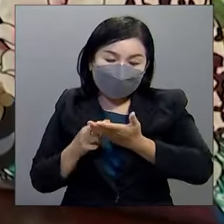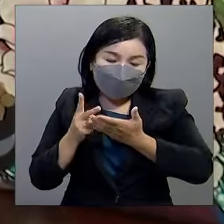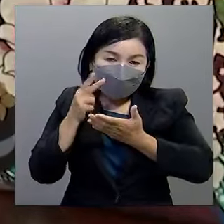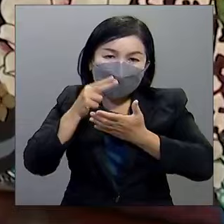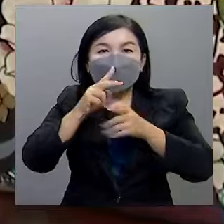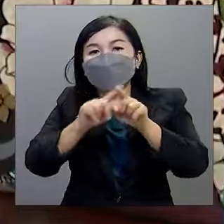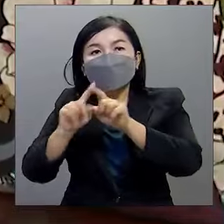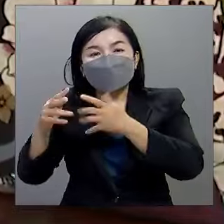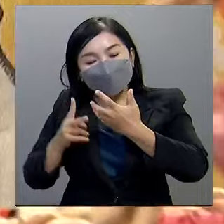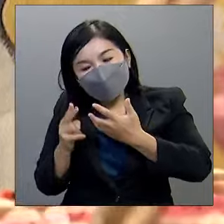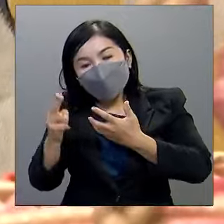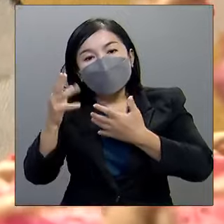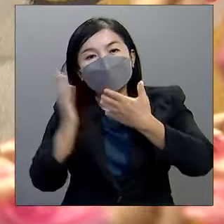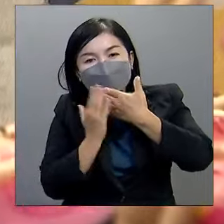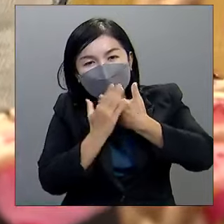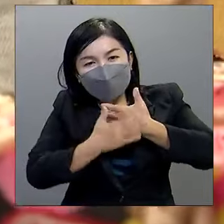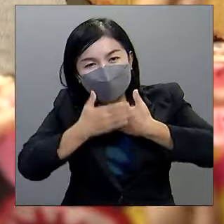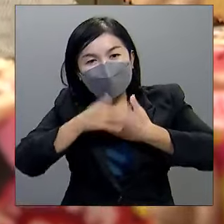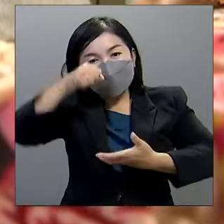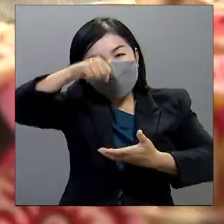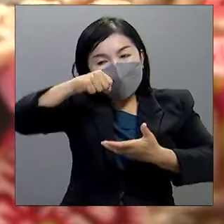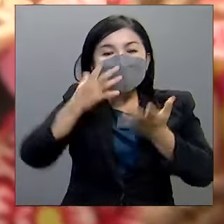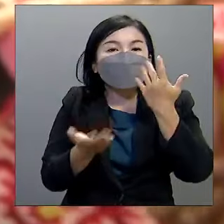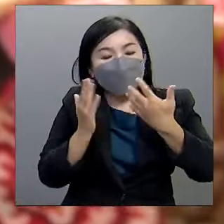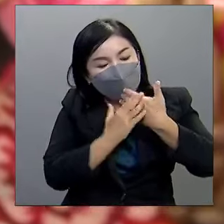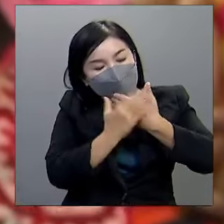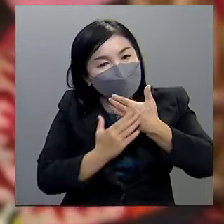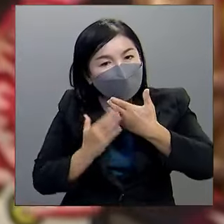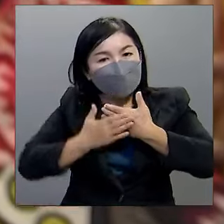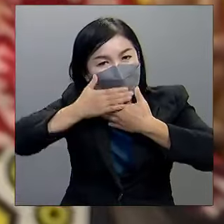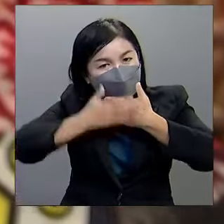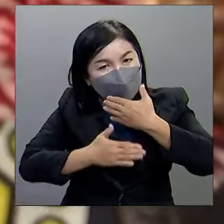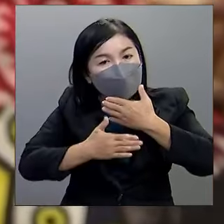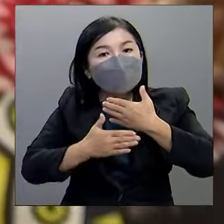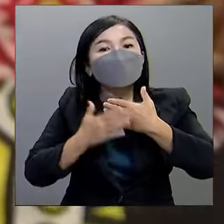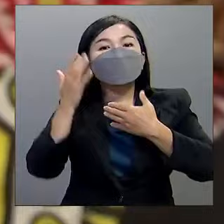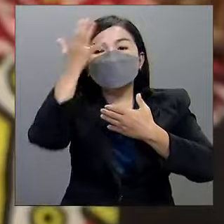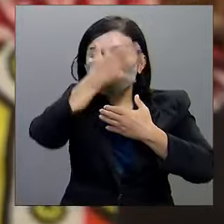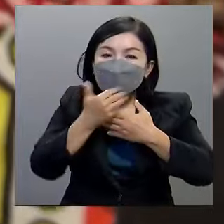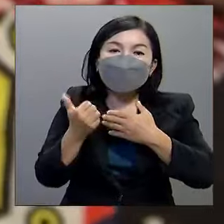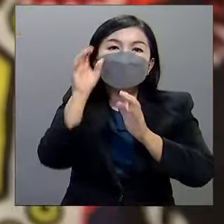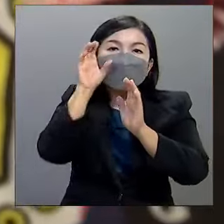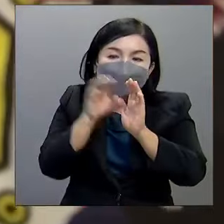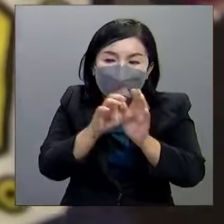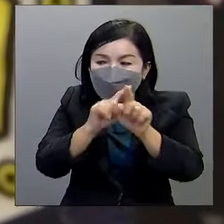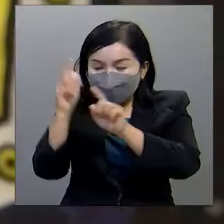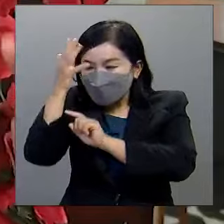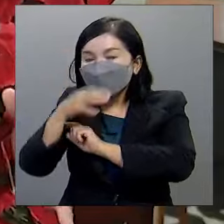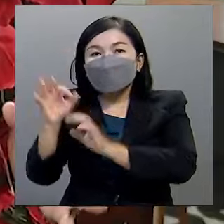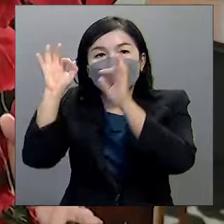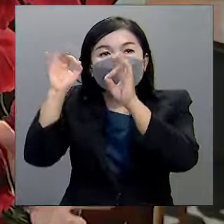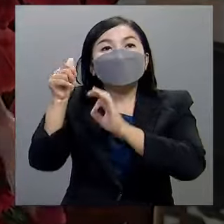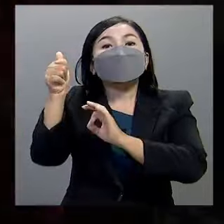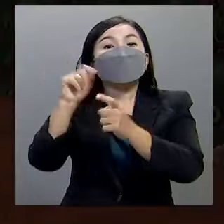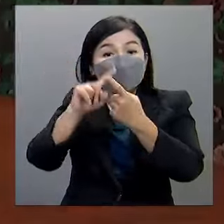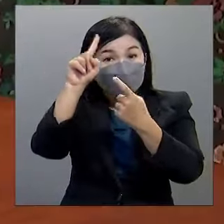นลายเสร็จอะค่ะก็ไปติดในกระเป๋าหรือวัสดุที่เราเตรียมไว้จนแบบสร้างลายใหม่ขึ้นมาจนแบบเฮ้ยมันสวยแล้วมันดีแล้วก็คืออันนี้